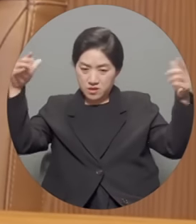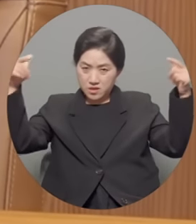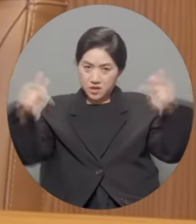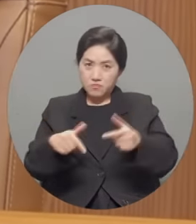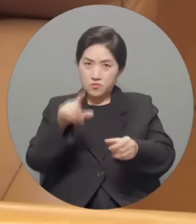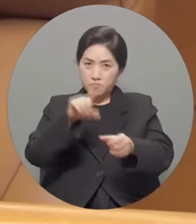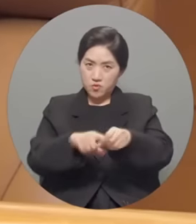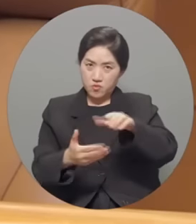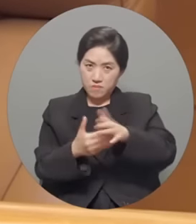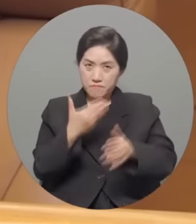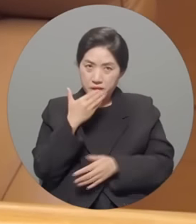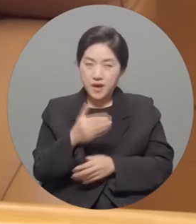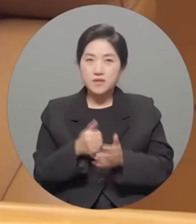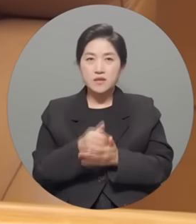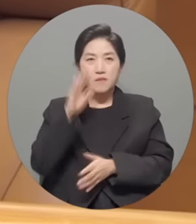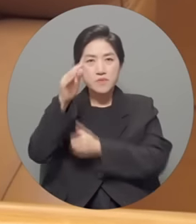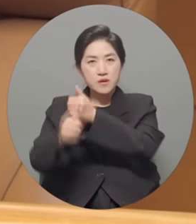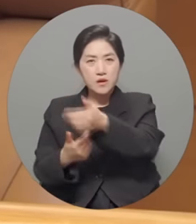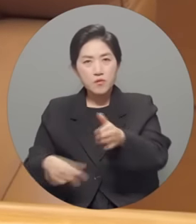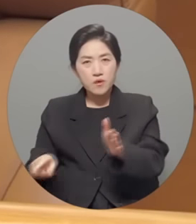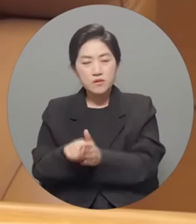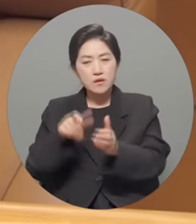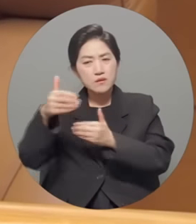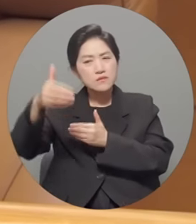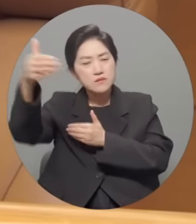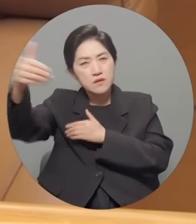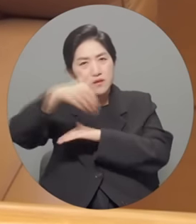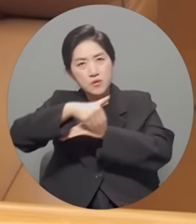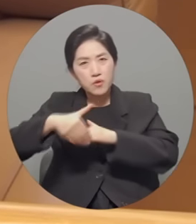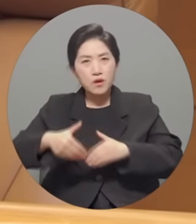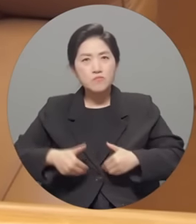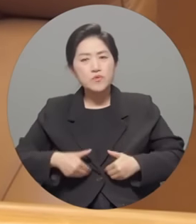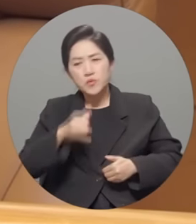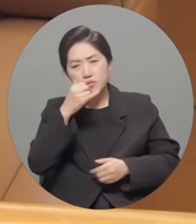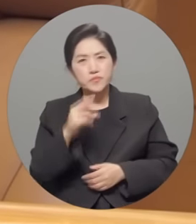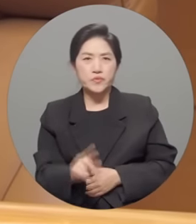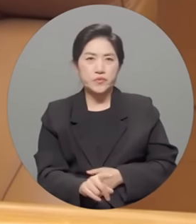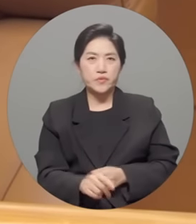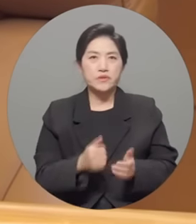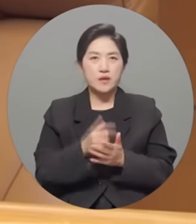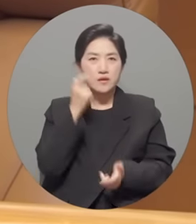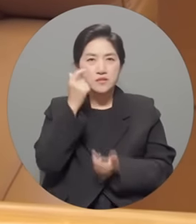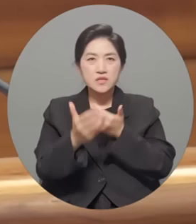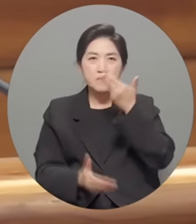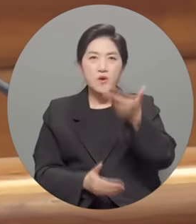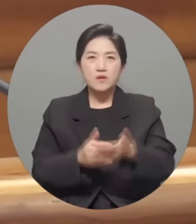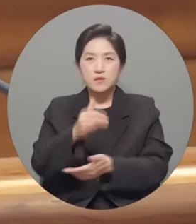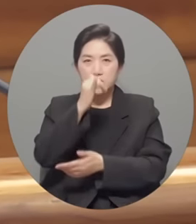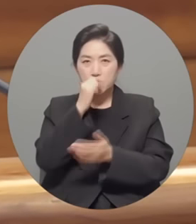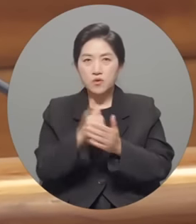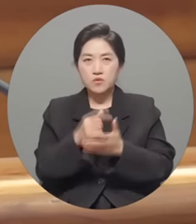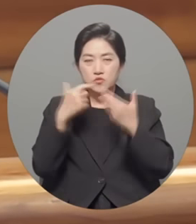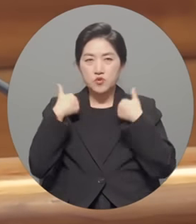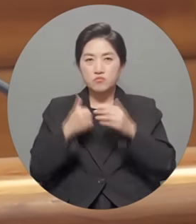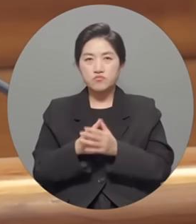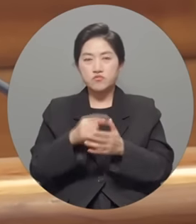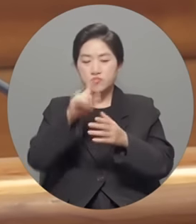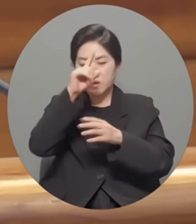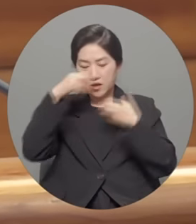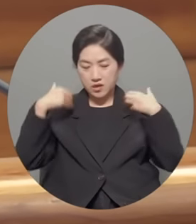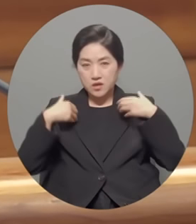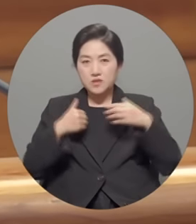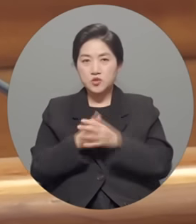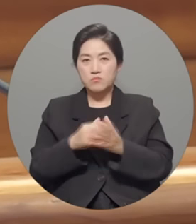건지, 미래 세대를 위해 더 장기 계획은 필요 없는지 질문이 이어졌고, 정부 감축 목표가